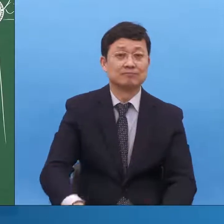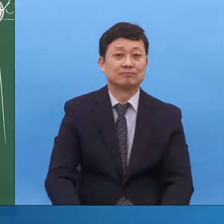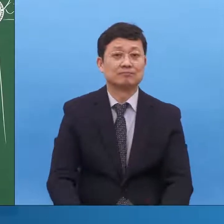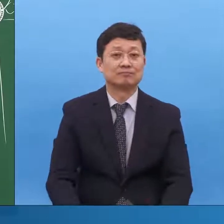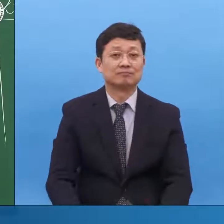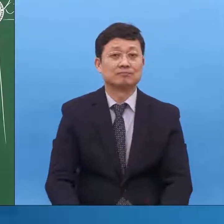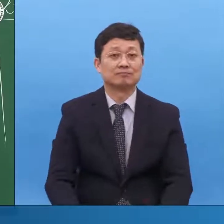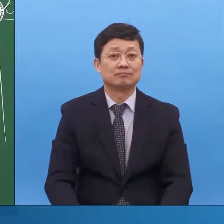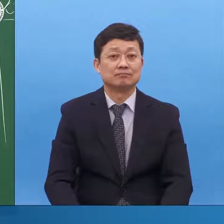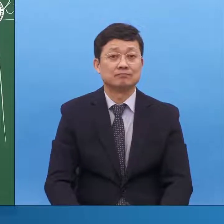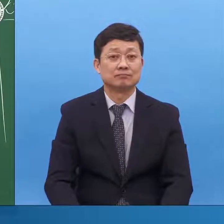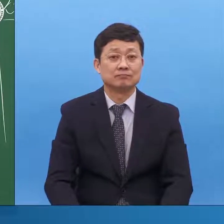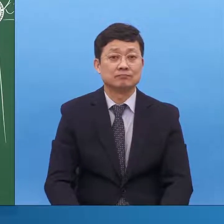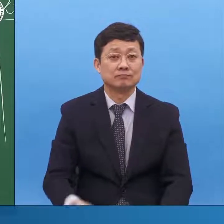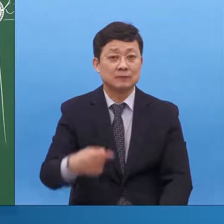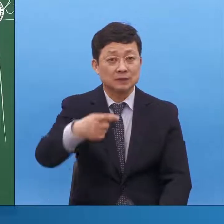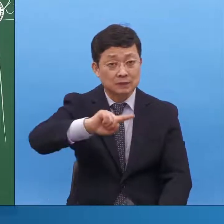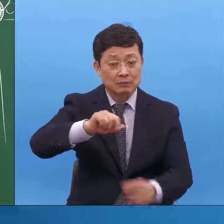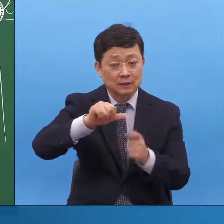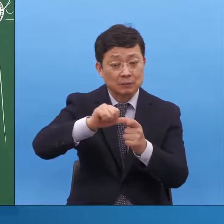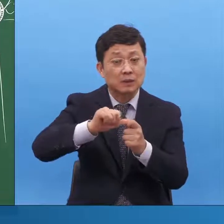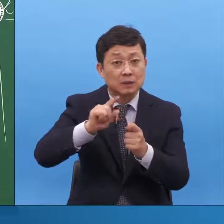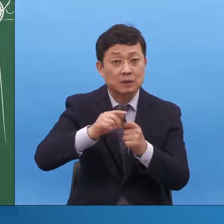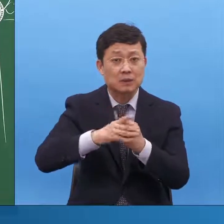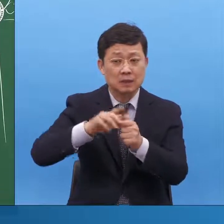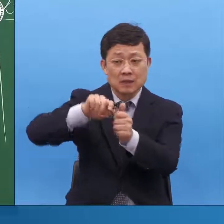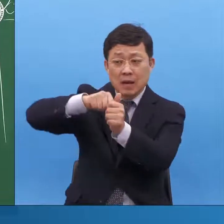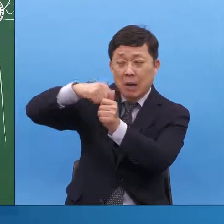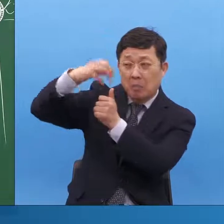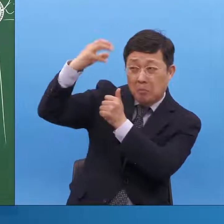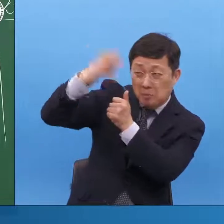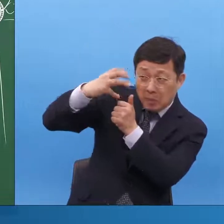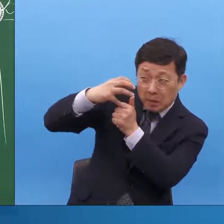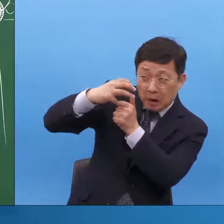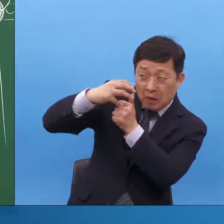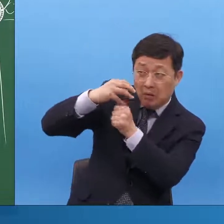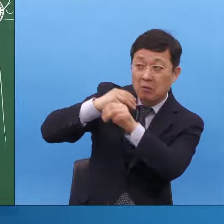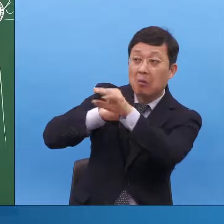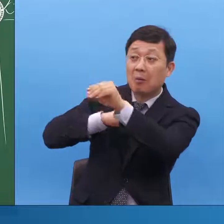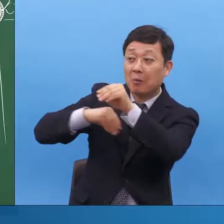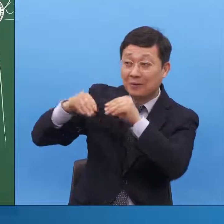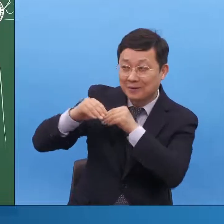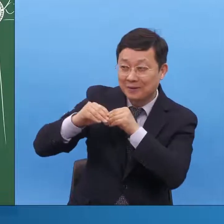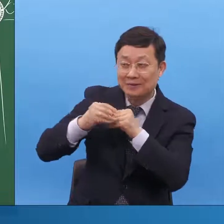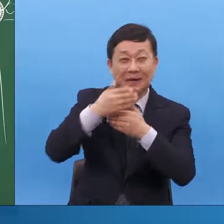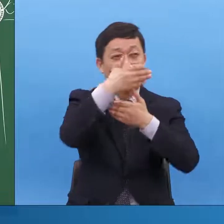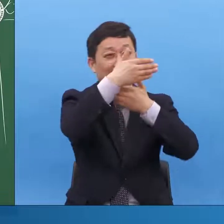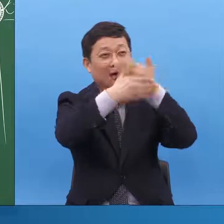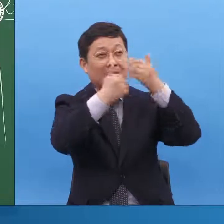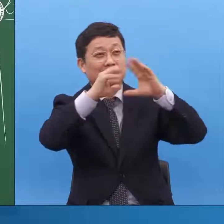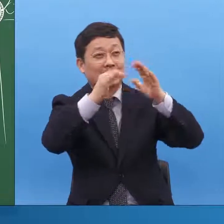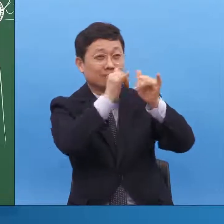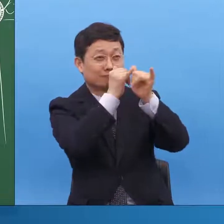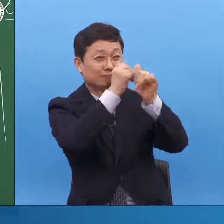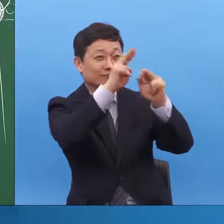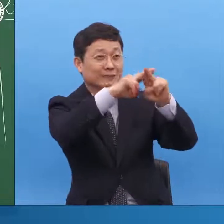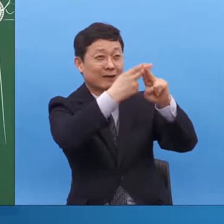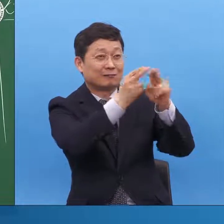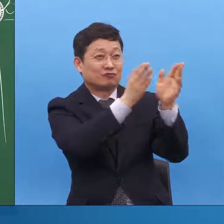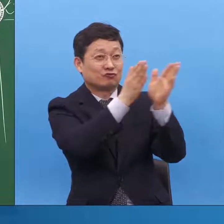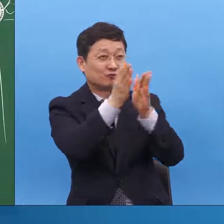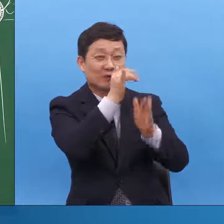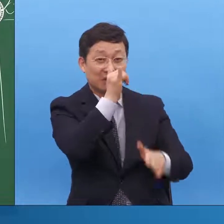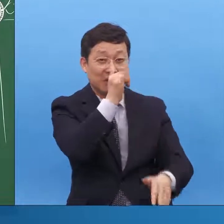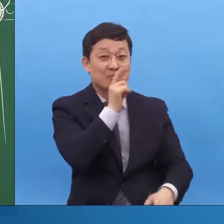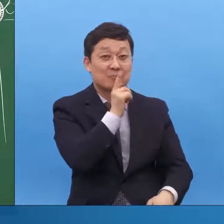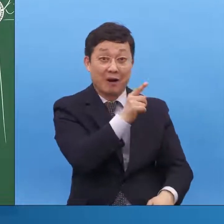demons. 5번째는 특징이 핍박받을 때 상급이 있다라고. And the fifth characteristic is that there is a reward when you